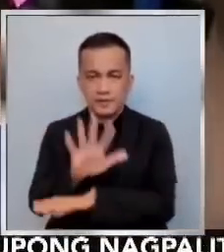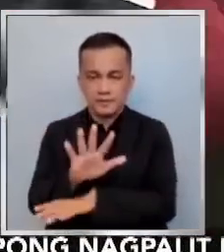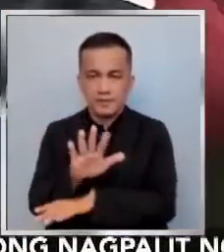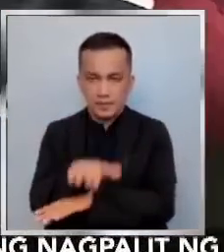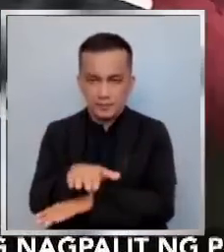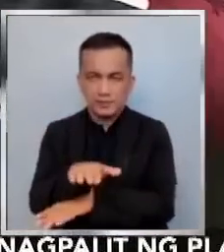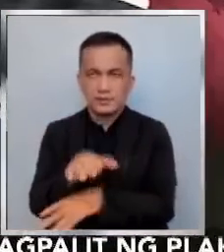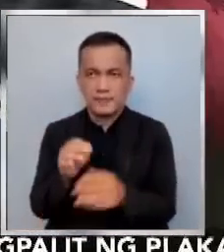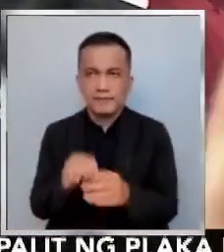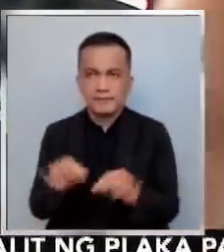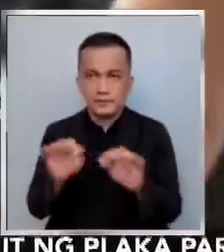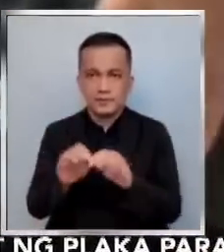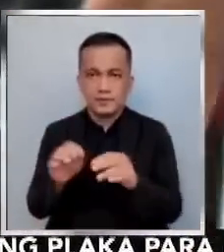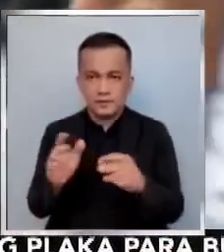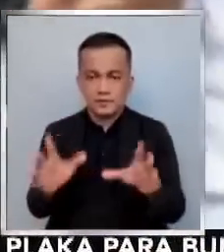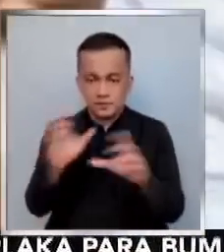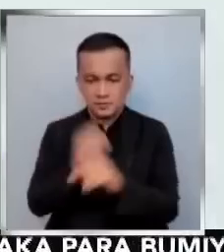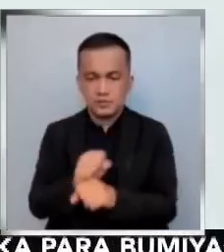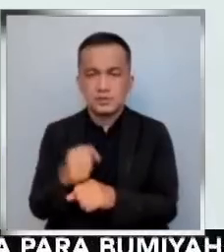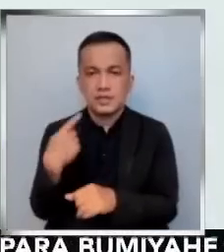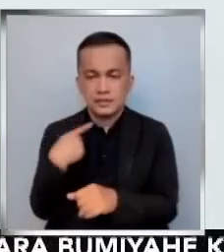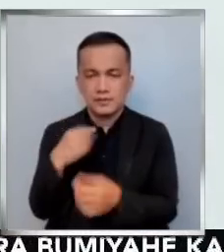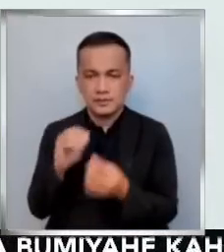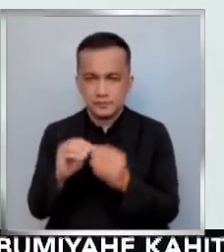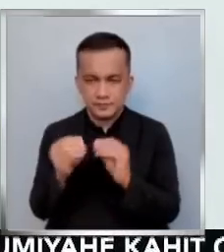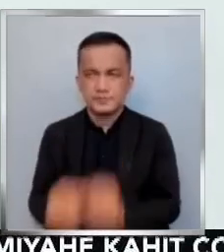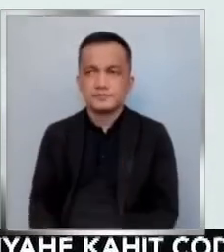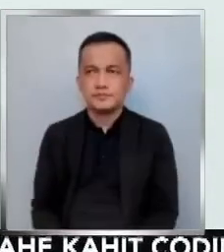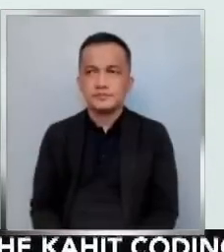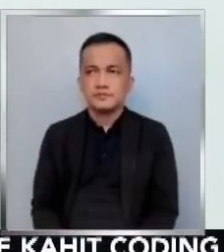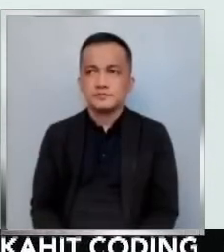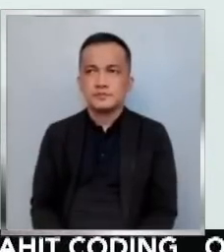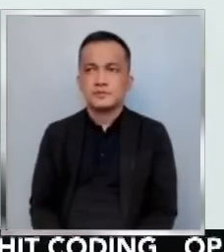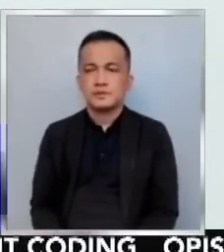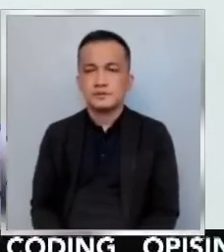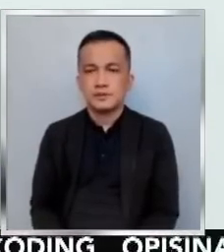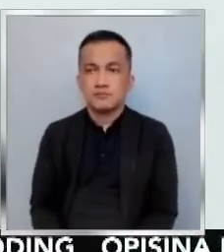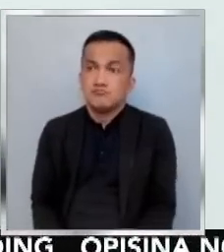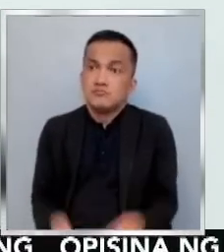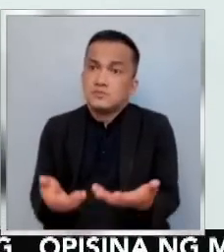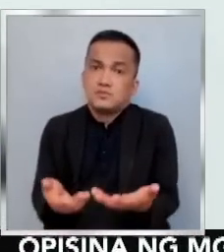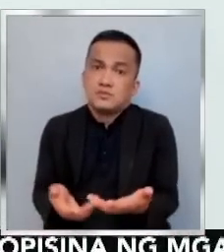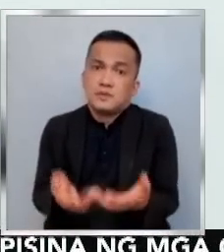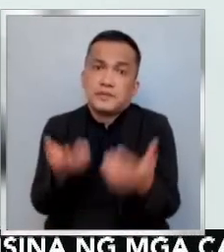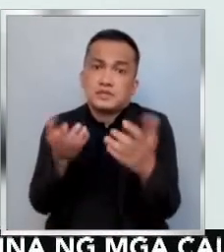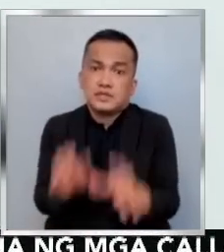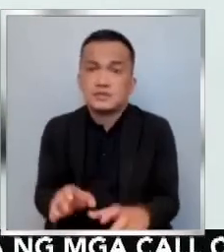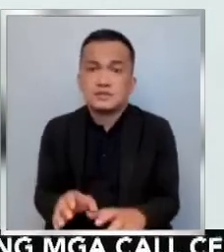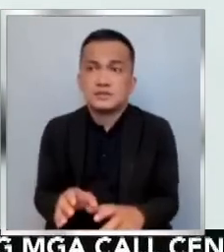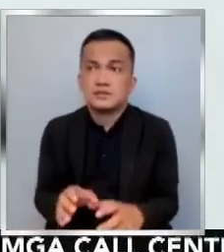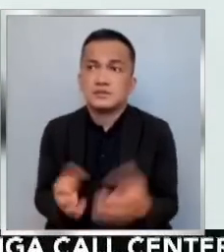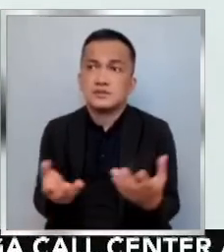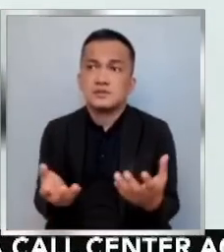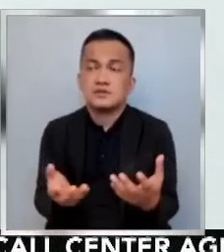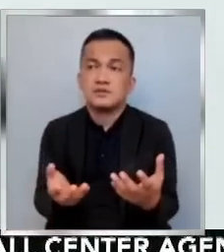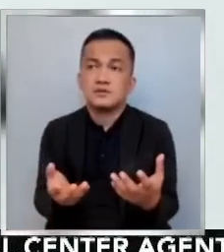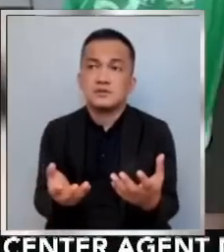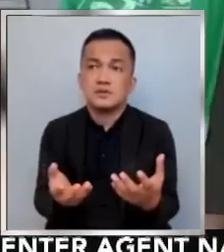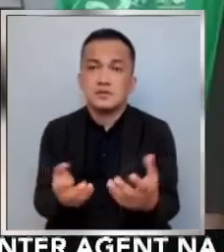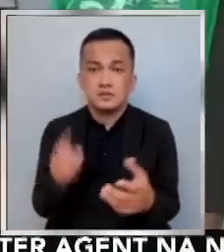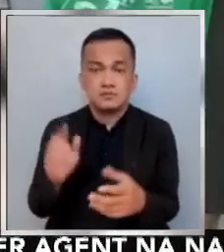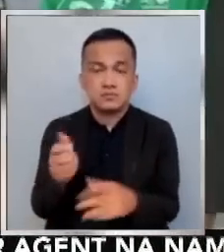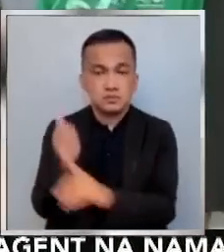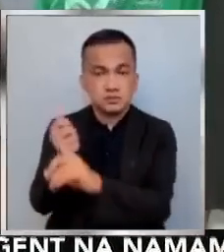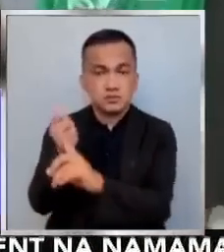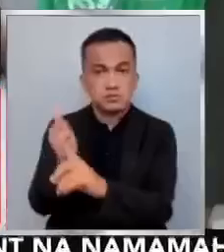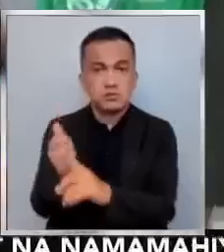matapos nilang lahat ng mga may hawak na numero. Kung ano, by chance, kung nasa discretion nila, kung gusto